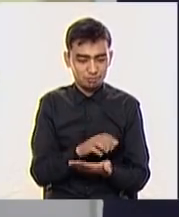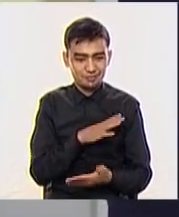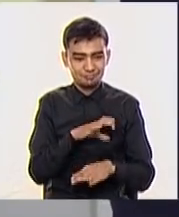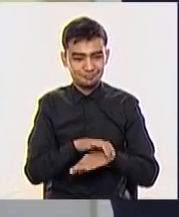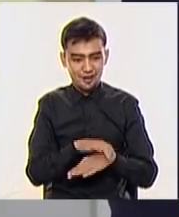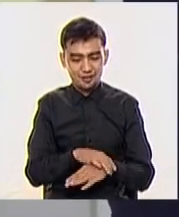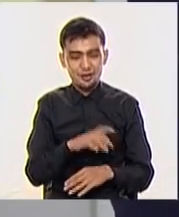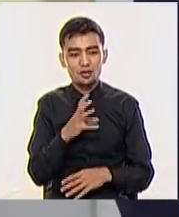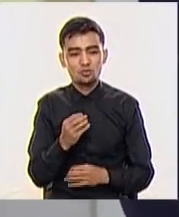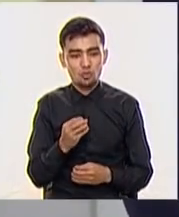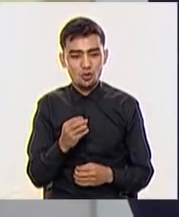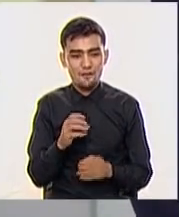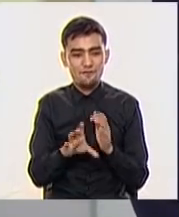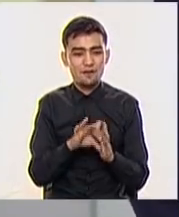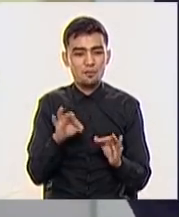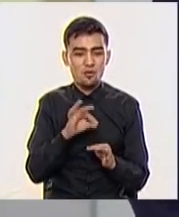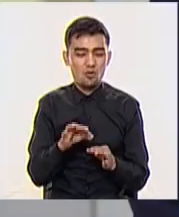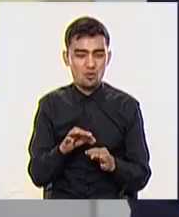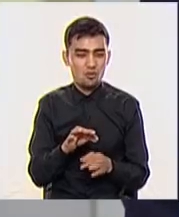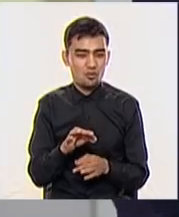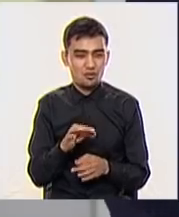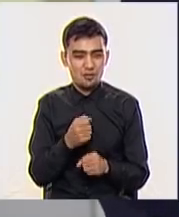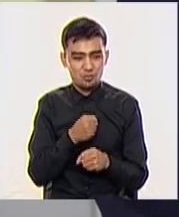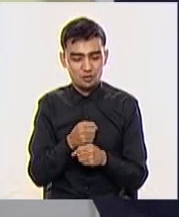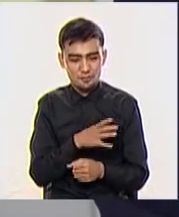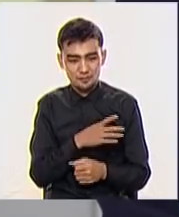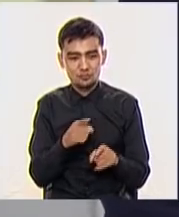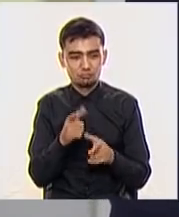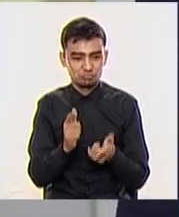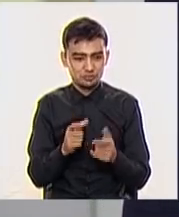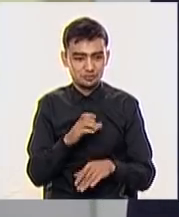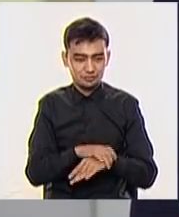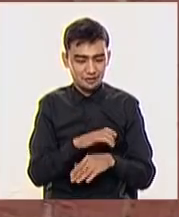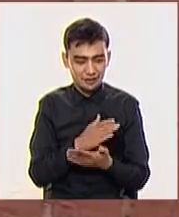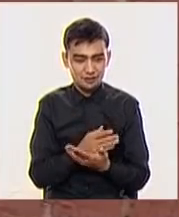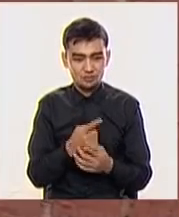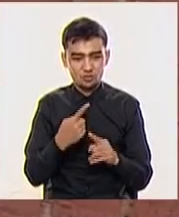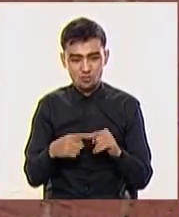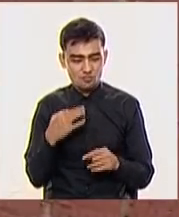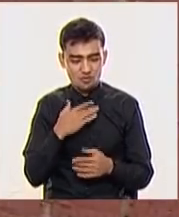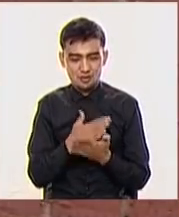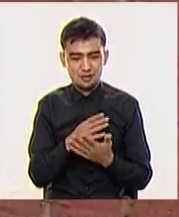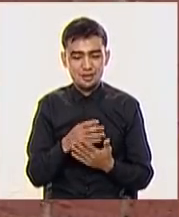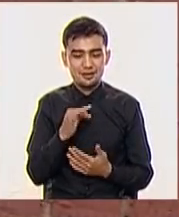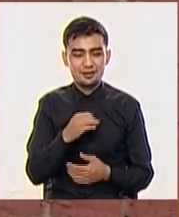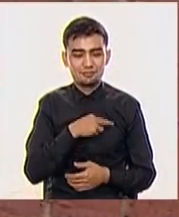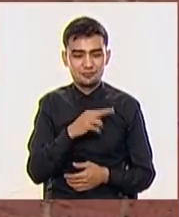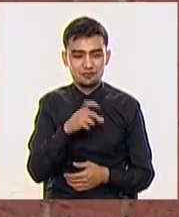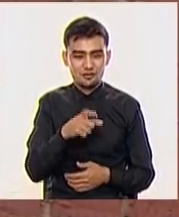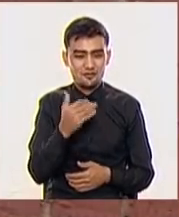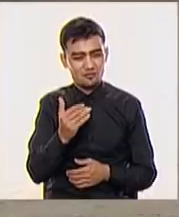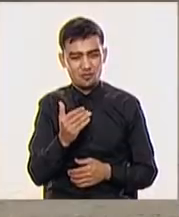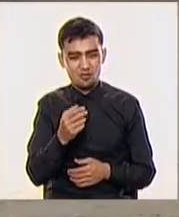кейін жаңағы сайлау жұмыстарына тартылған ол да расталды, басқасын айтпағанда. Ал марқұмның екі баласы жетім қалды